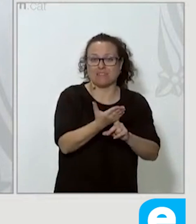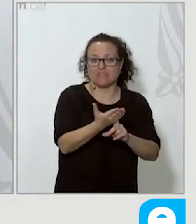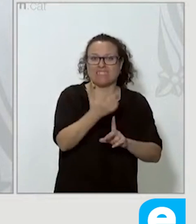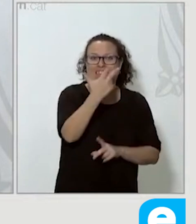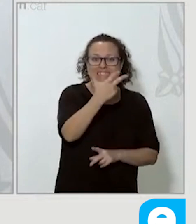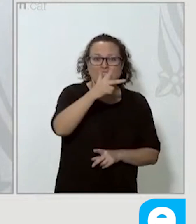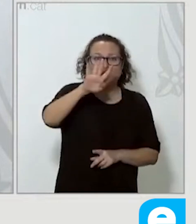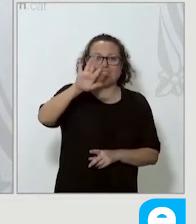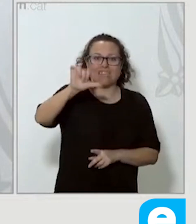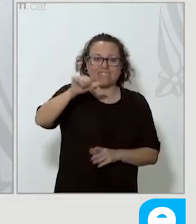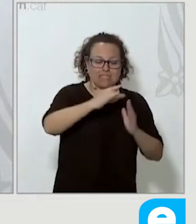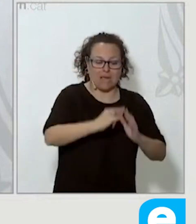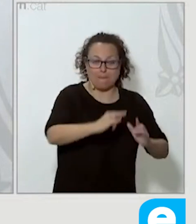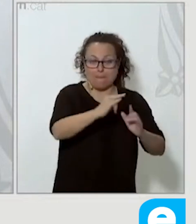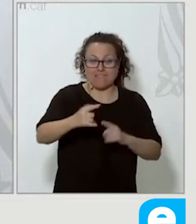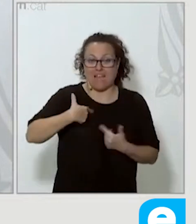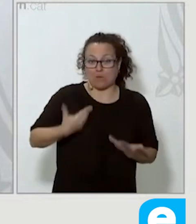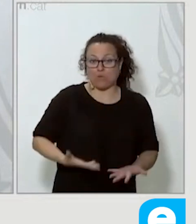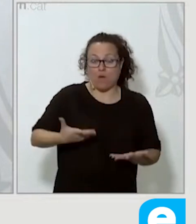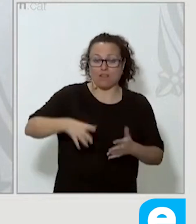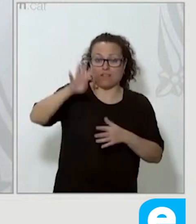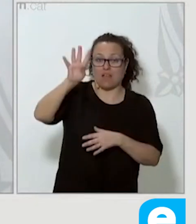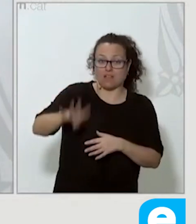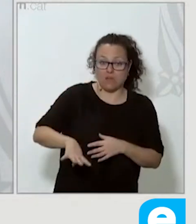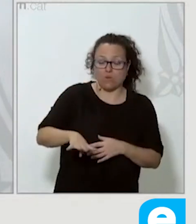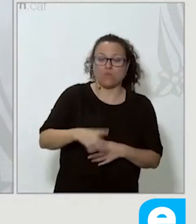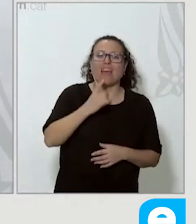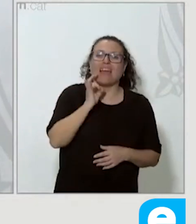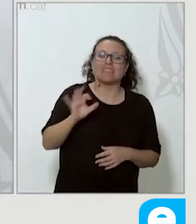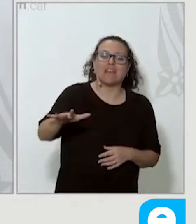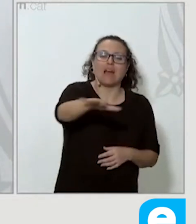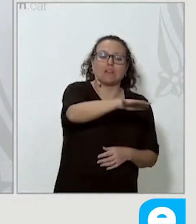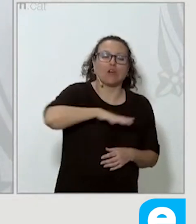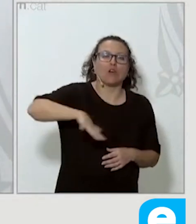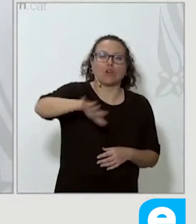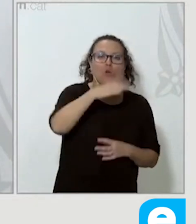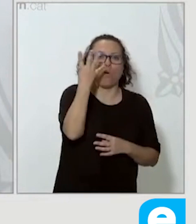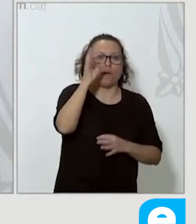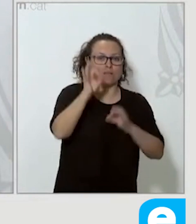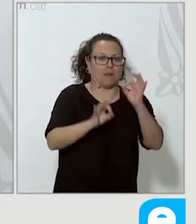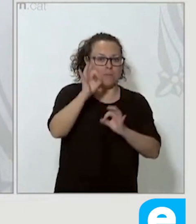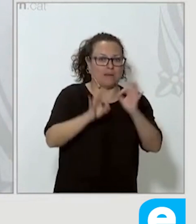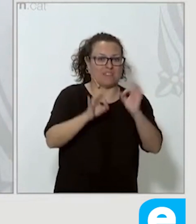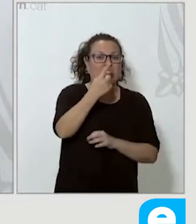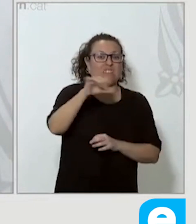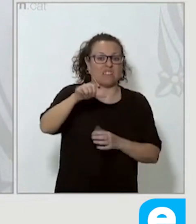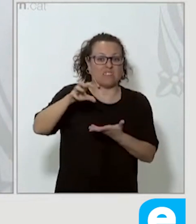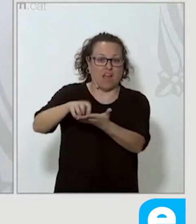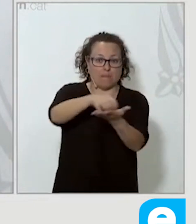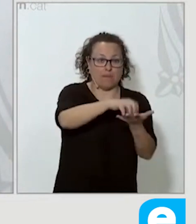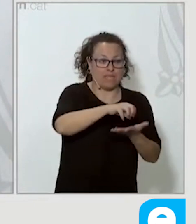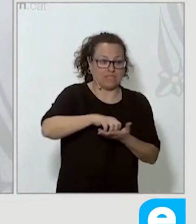dels 396 càmpings que hi ha a Catalunya són a l'entorn d'aquest 4%, o aquests 16 càmpings. En